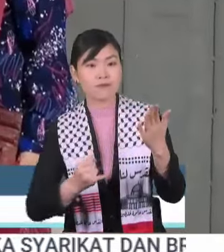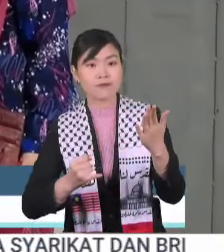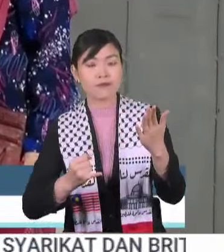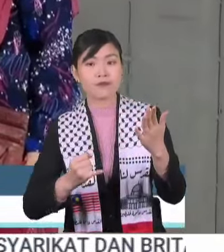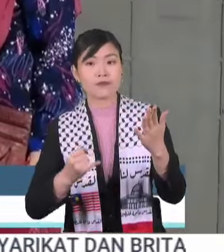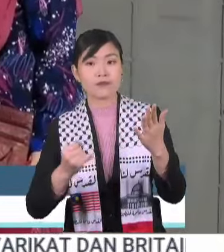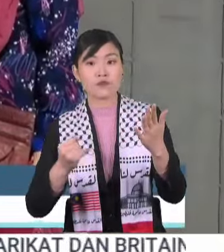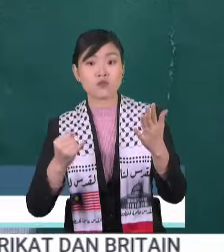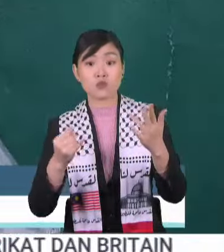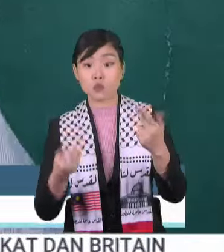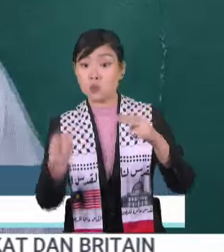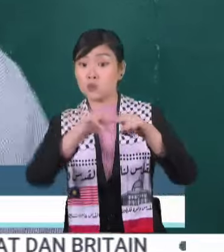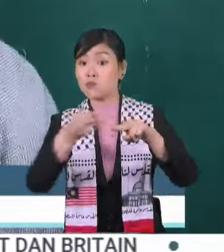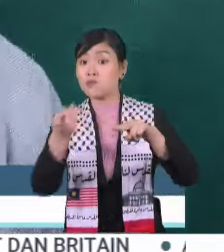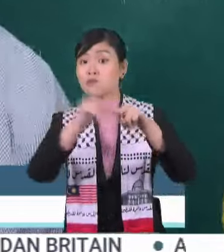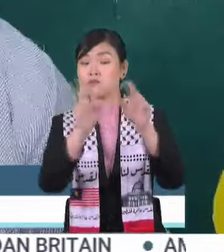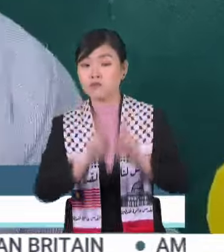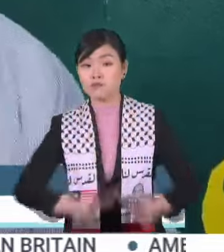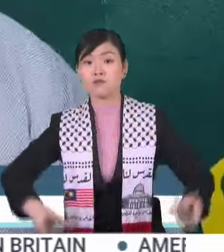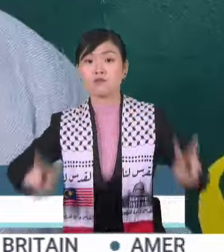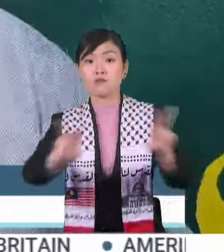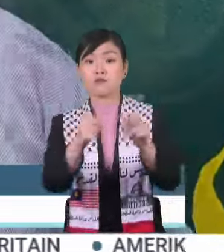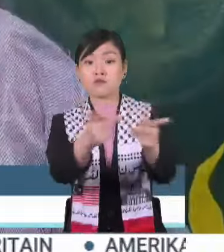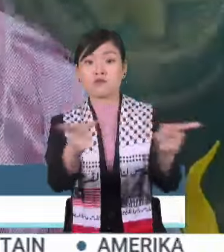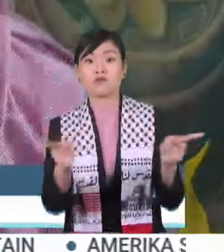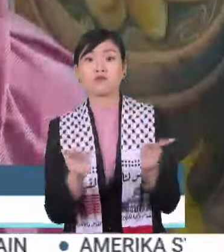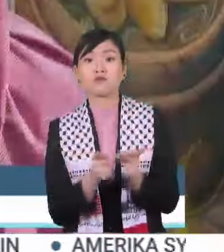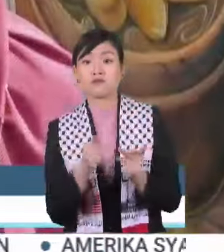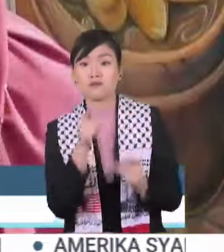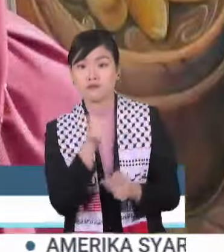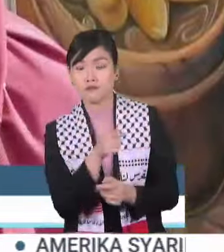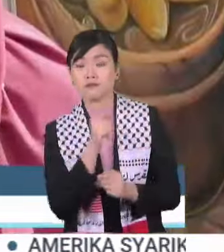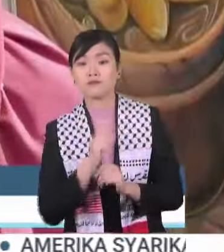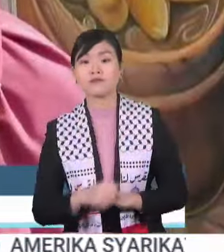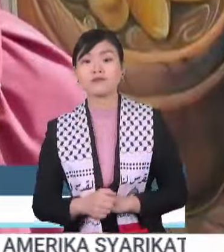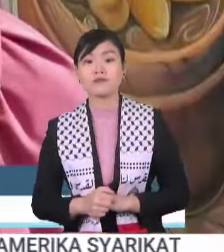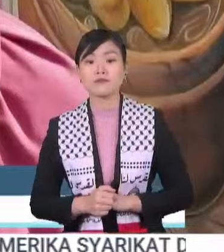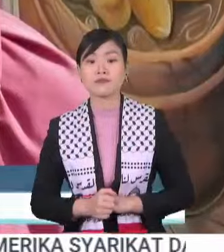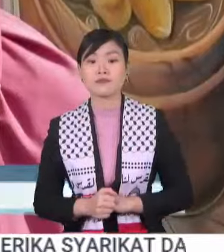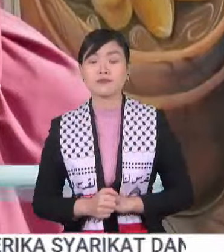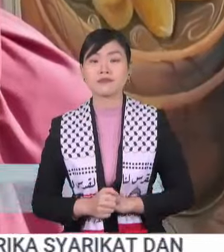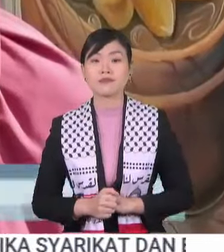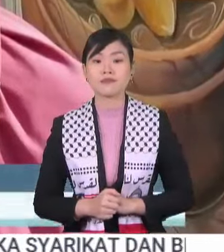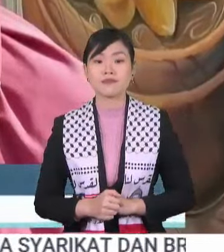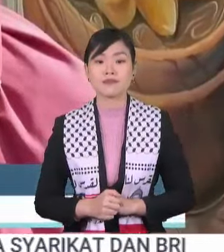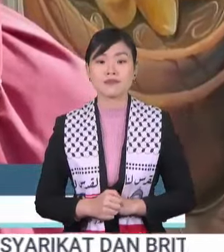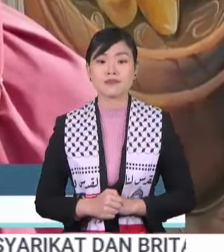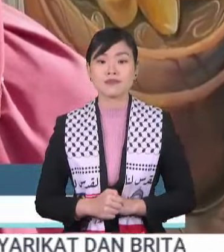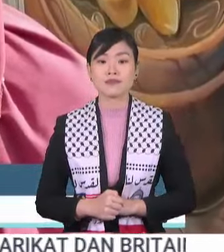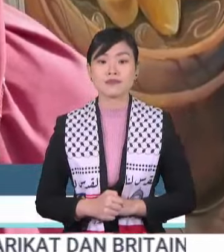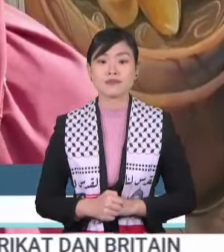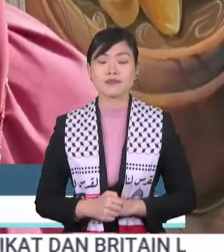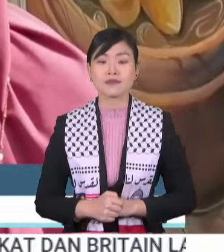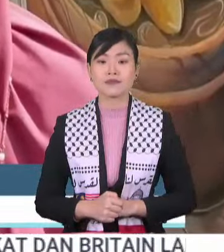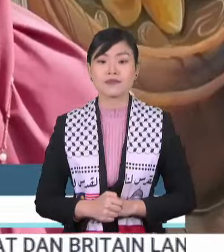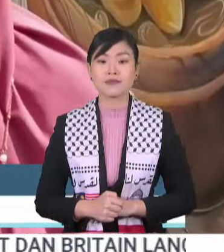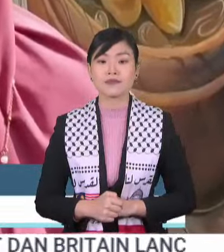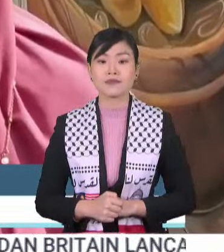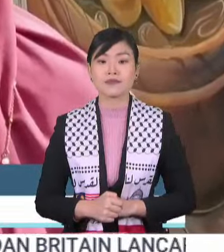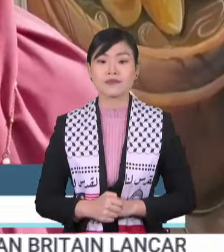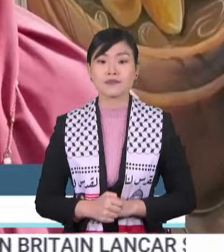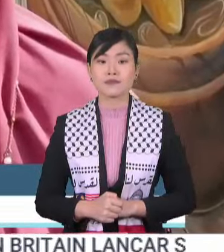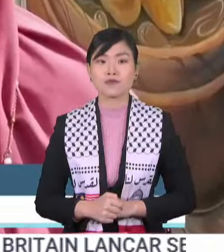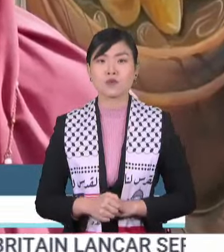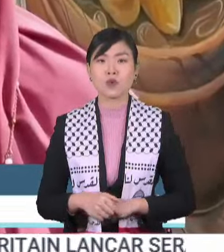lagi nilai value satu-satu tempat tuok sangatah diaagiangan